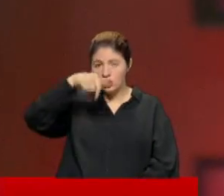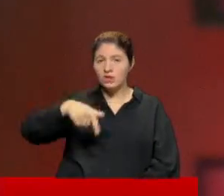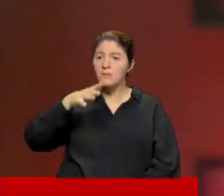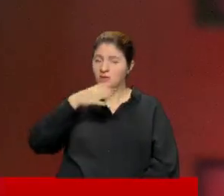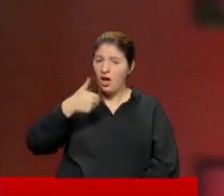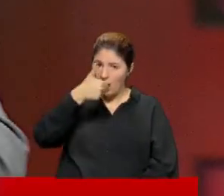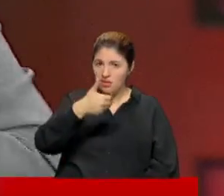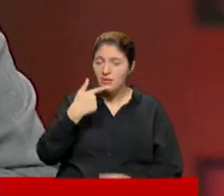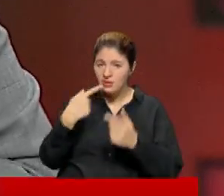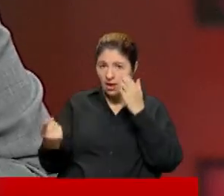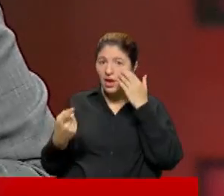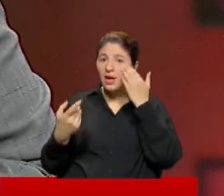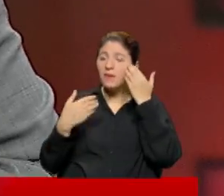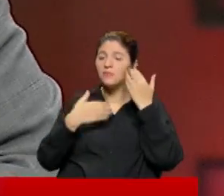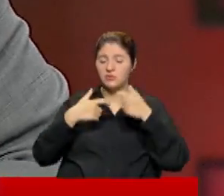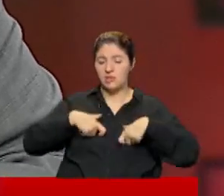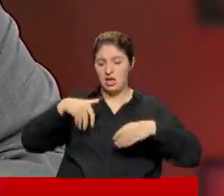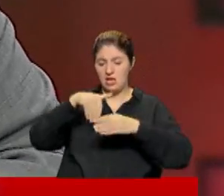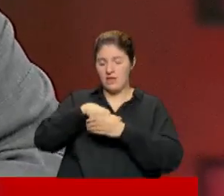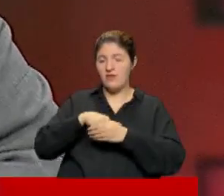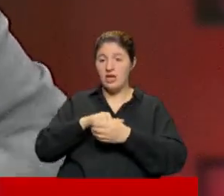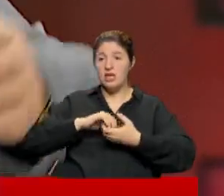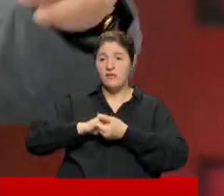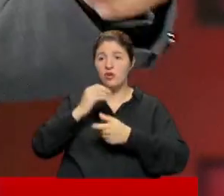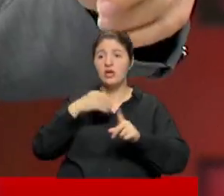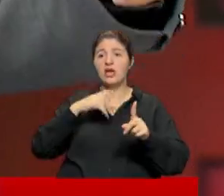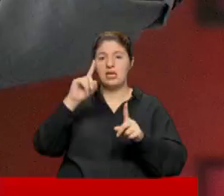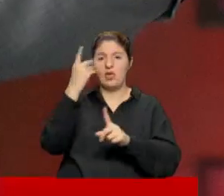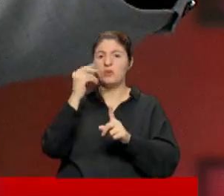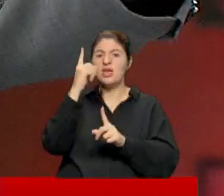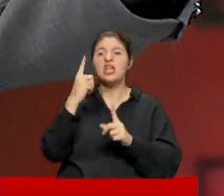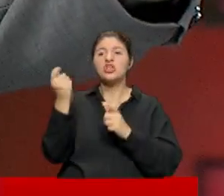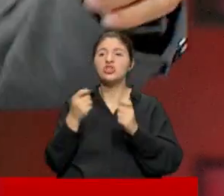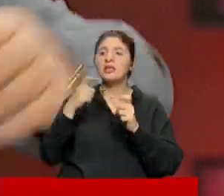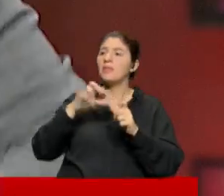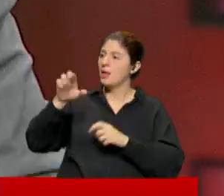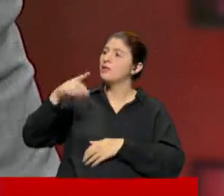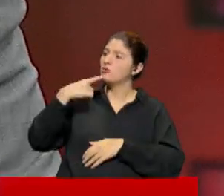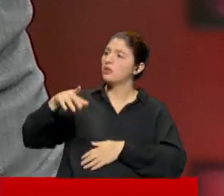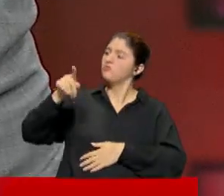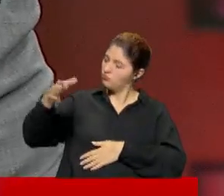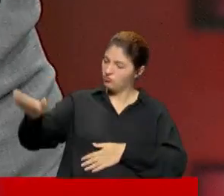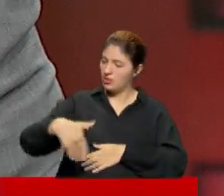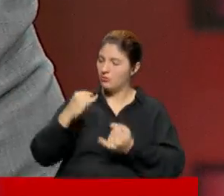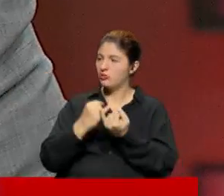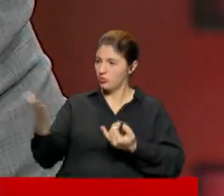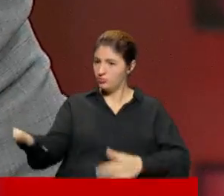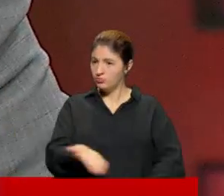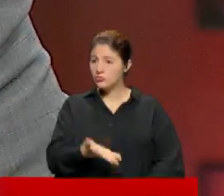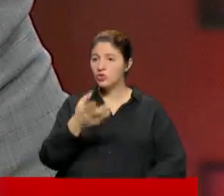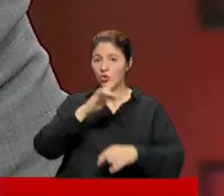bildiklerini anlat deyin Biz millet ittifakı olarak iktidar olduğumuzda ilk işimiz Sedat Peker'e diyeceğiz ki buyur kardeşim Gel